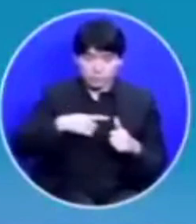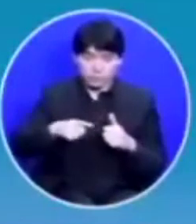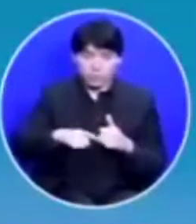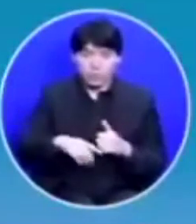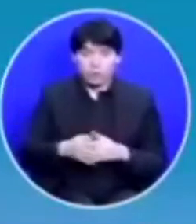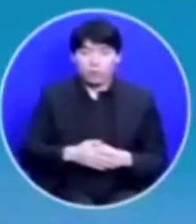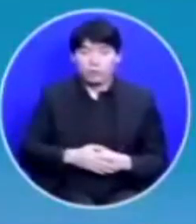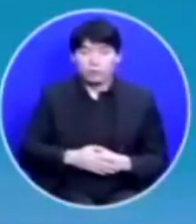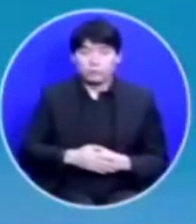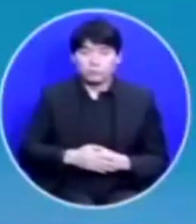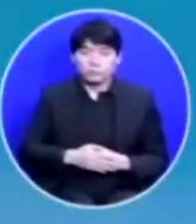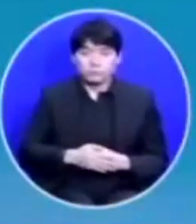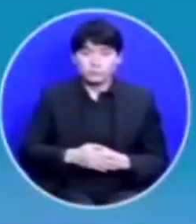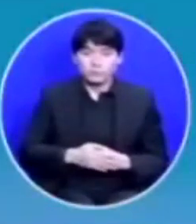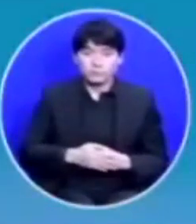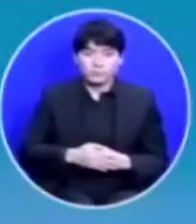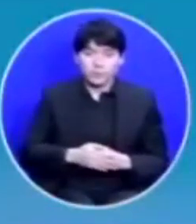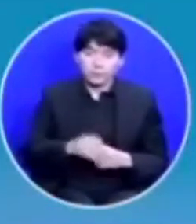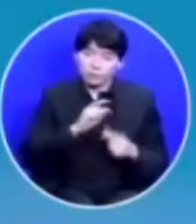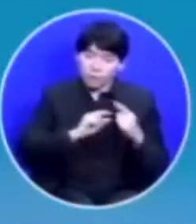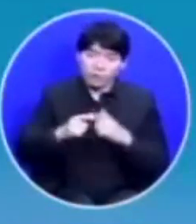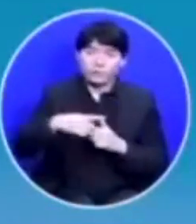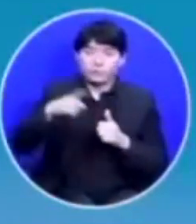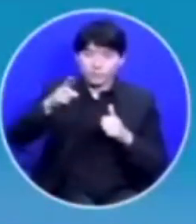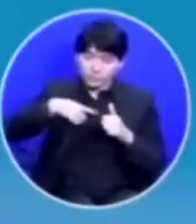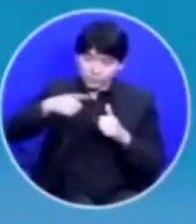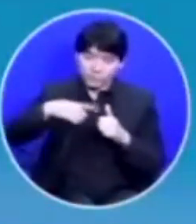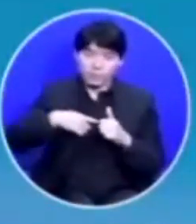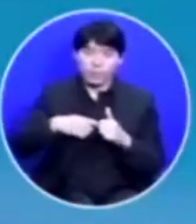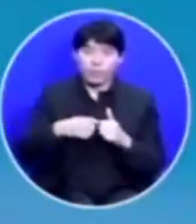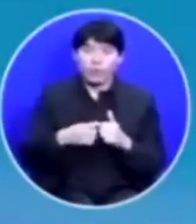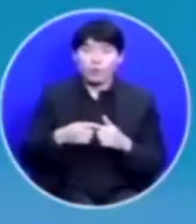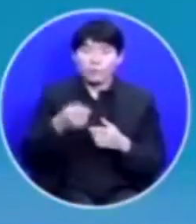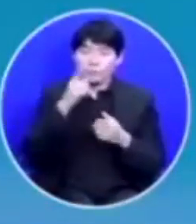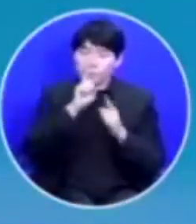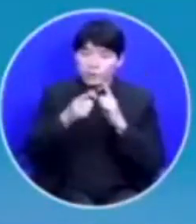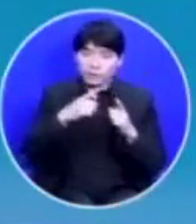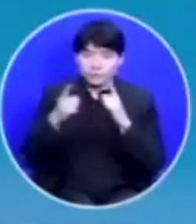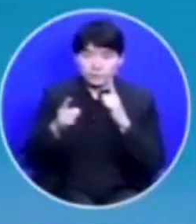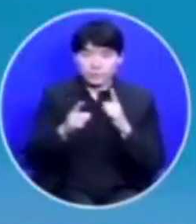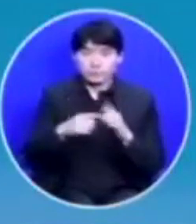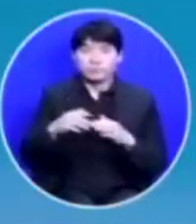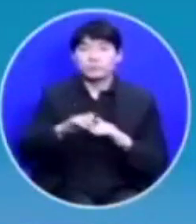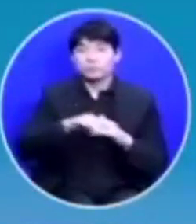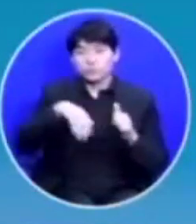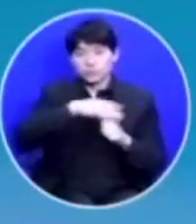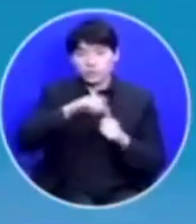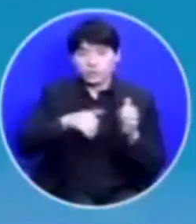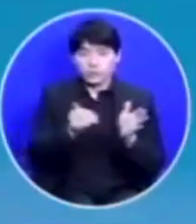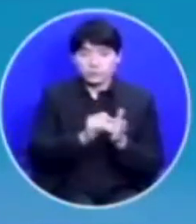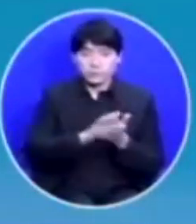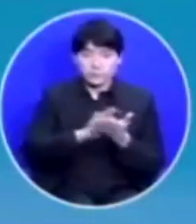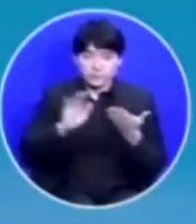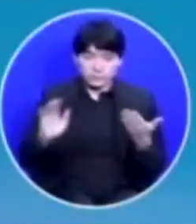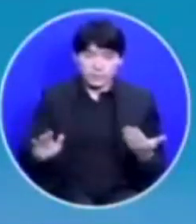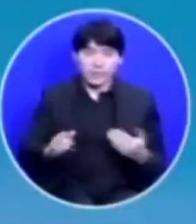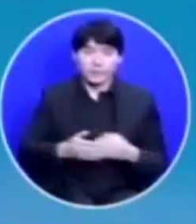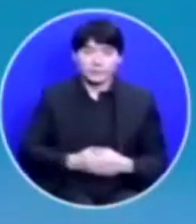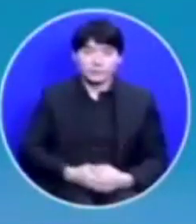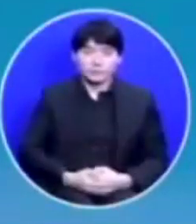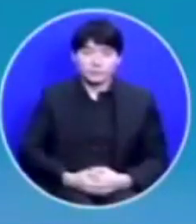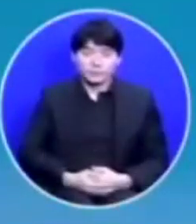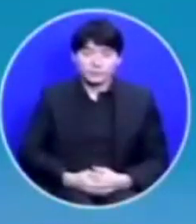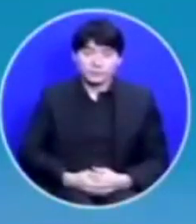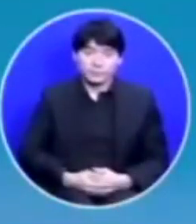달라고 해야 된다고 생각했습니다 예 1대 맞아서 될 게 아닙니다 10대 때려주세요 이렇게 해야